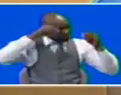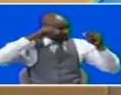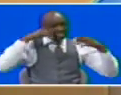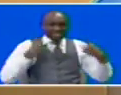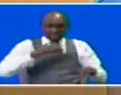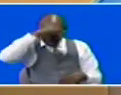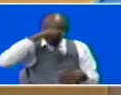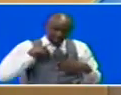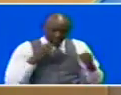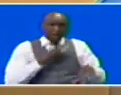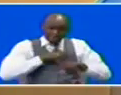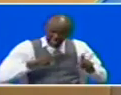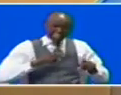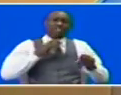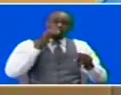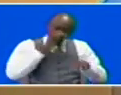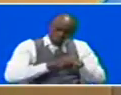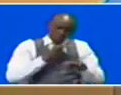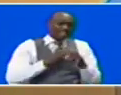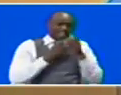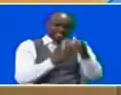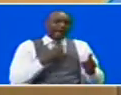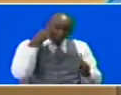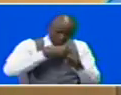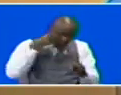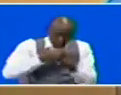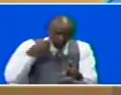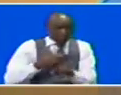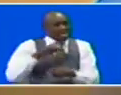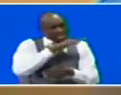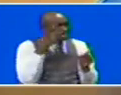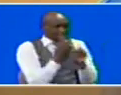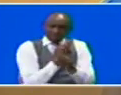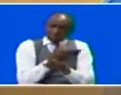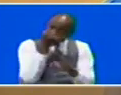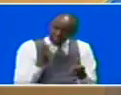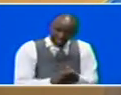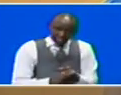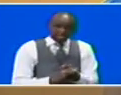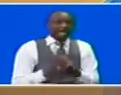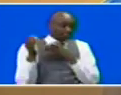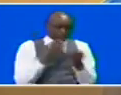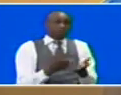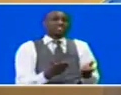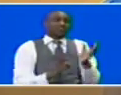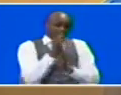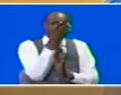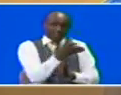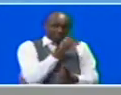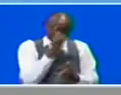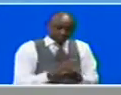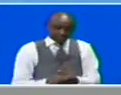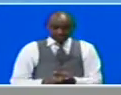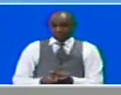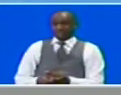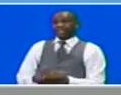lakini waliweza kuwatetea wananchi katika maeneo ambao waliweza kuwakilisha na kuleta maendeleo.